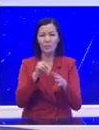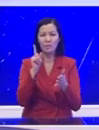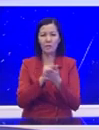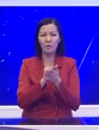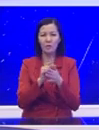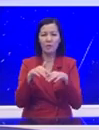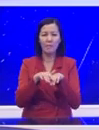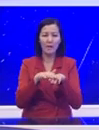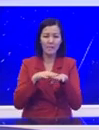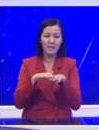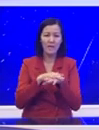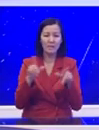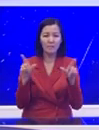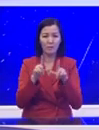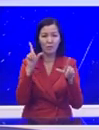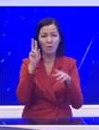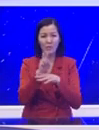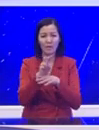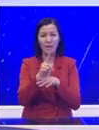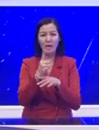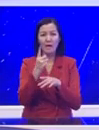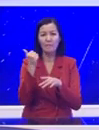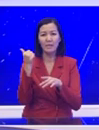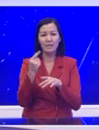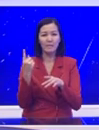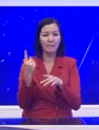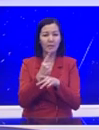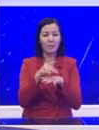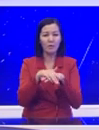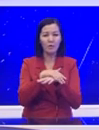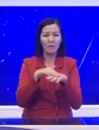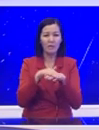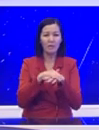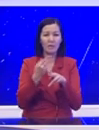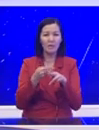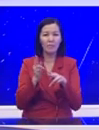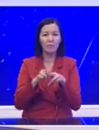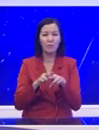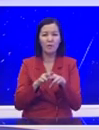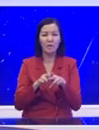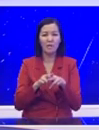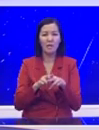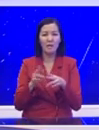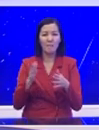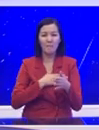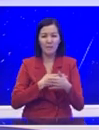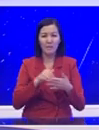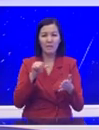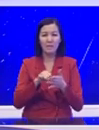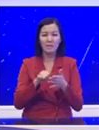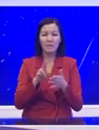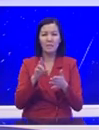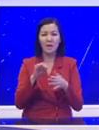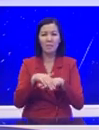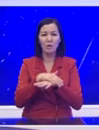түрде базарға немесе дүкенге барады. Аптасына бір мәрте болатын жәрмеңкеден олар тіпті құрғалмауға тырысады. Ал ол коммуналдық